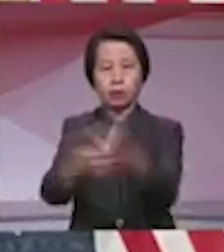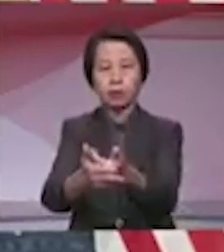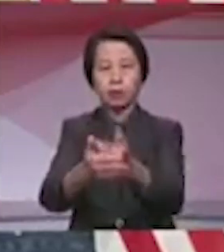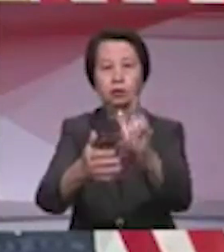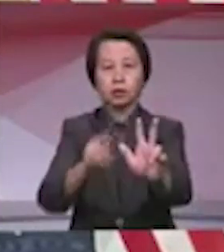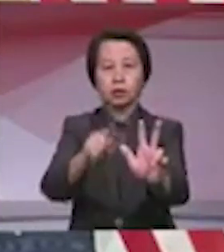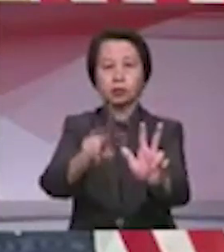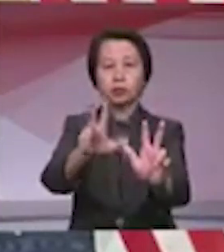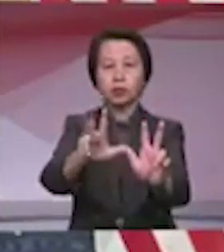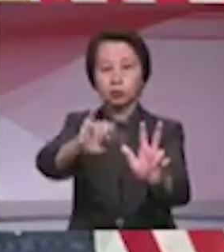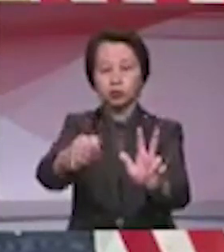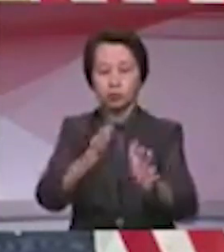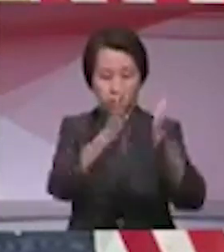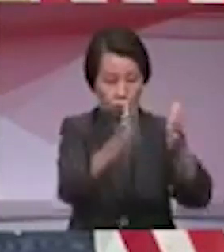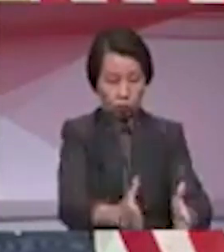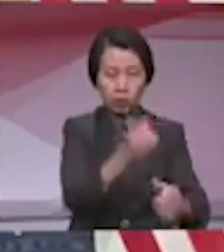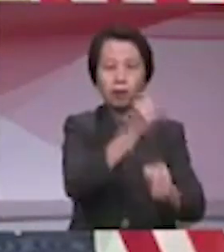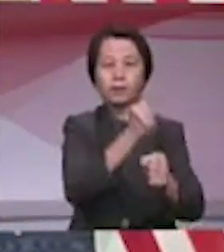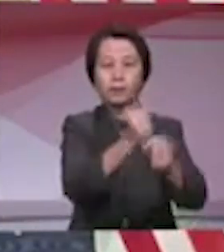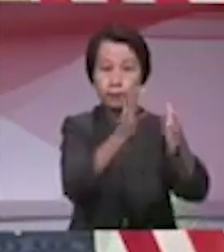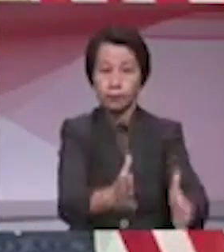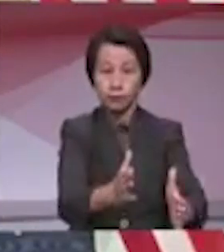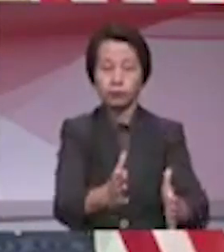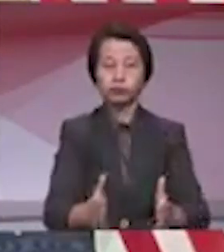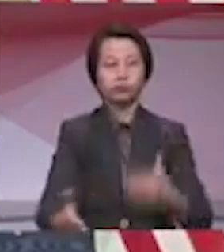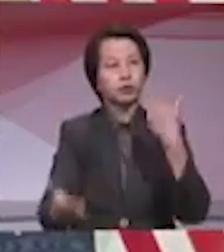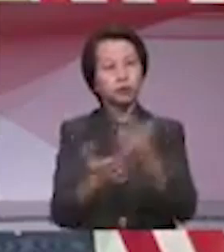3.3 juta orang pekerja. Sehingga